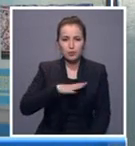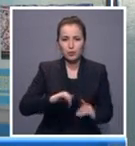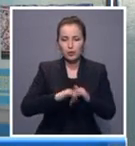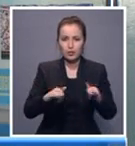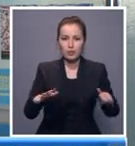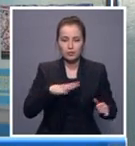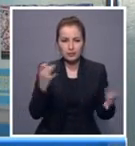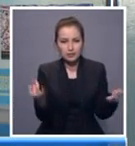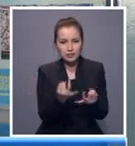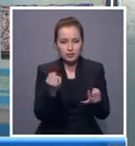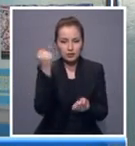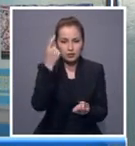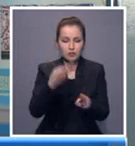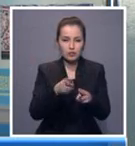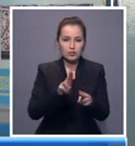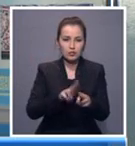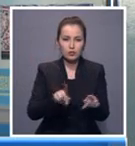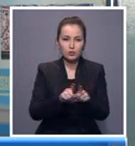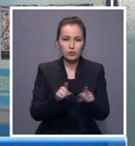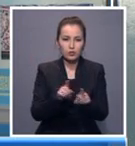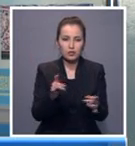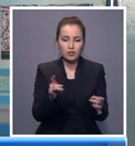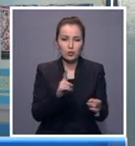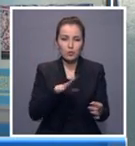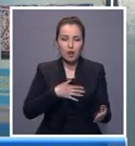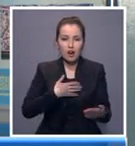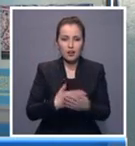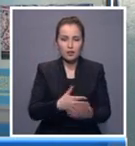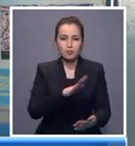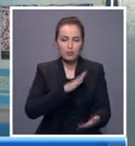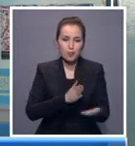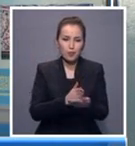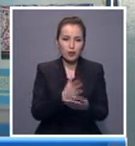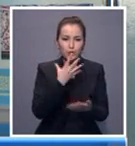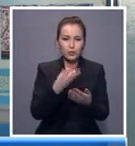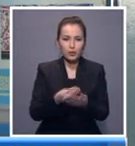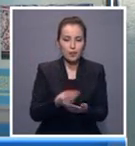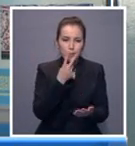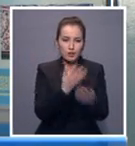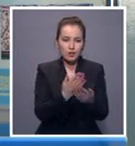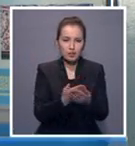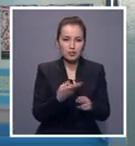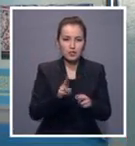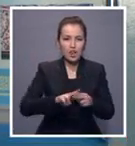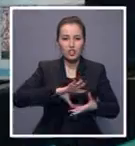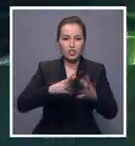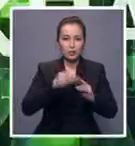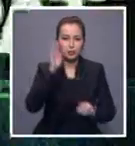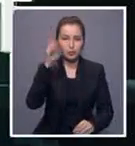ізденімпаздығын қызығушылық туғызу, сонан кейін ғылымға деген бағдарын беру. Сонда іс нәтижелі бола ма деп ойлаймыз.